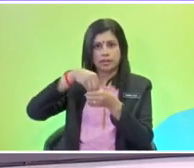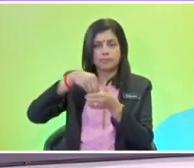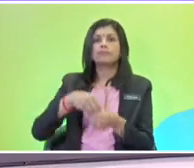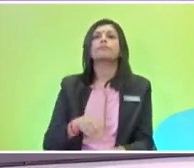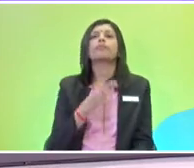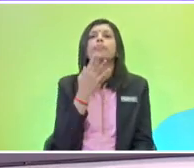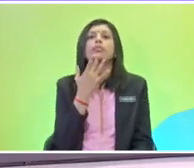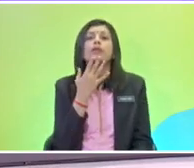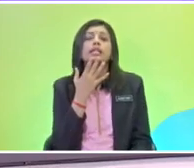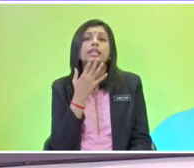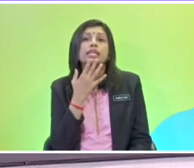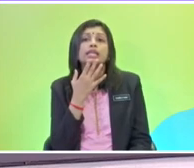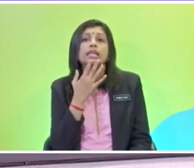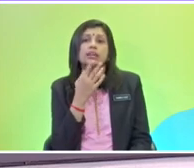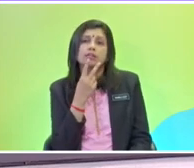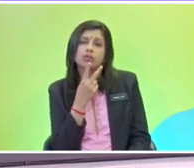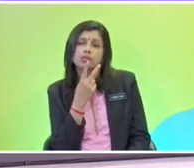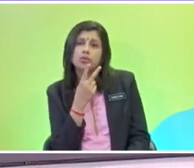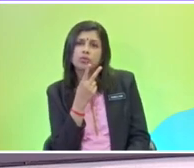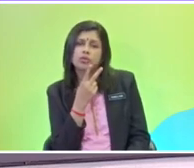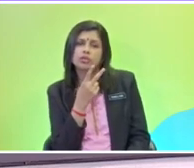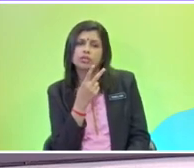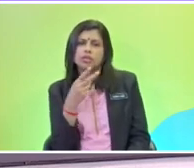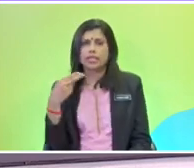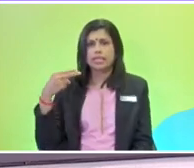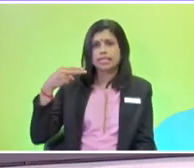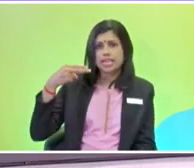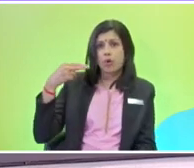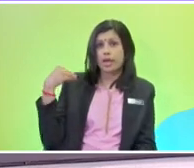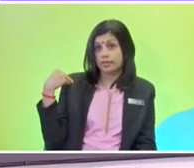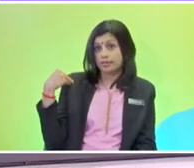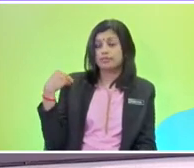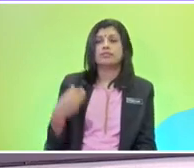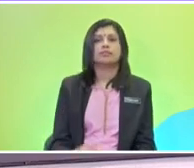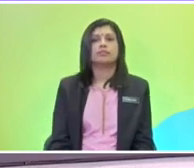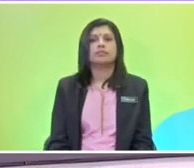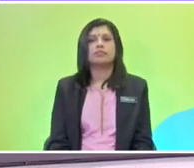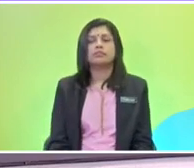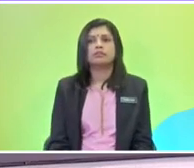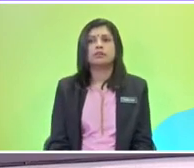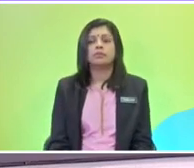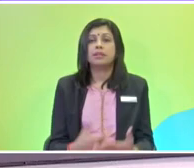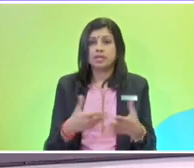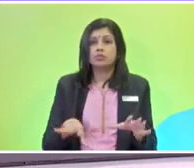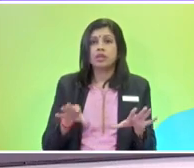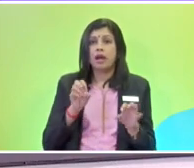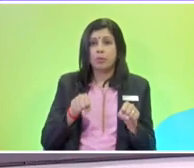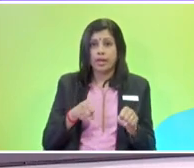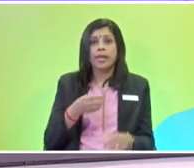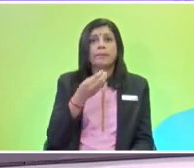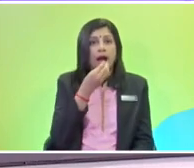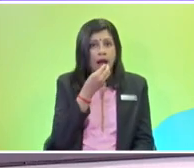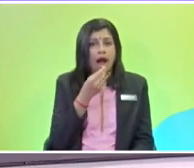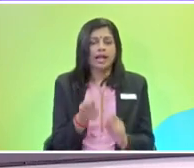dia sebenarnya lebih kepada warna hijau. Tapi bila dah dah cukup masak dia akan